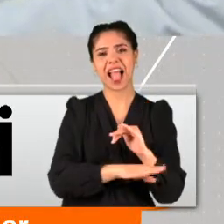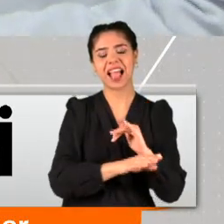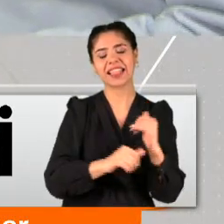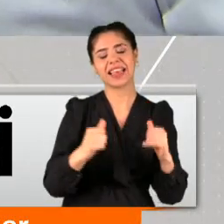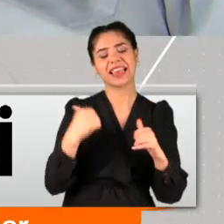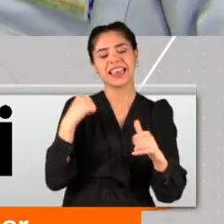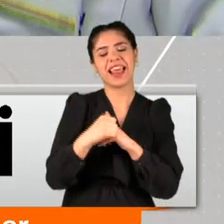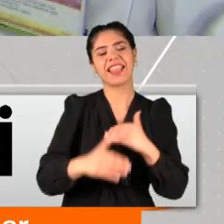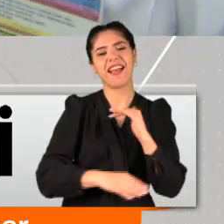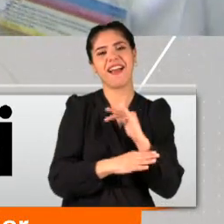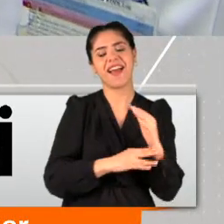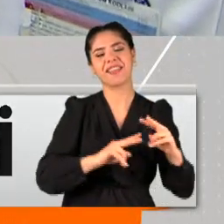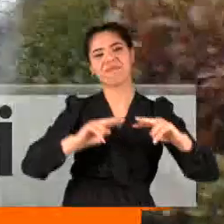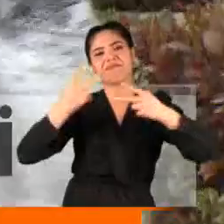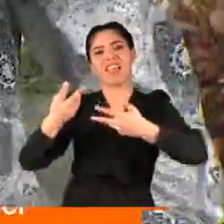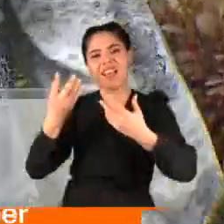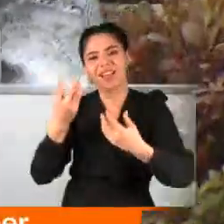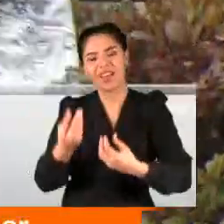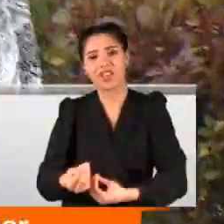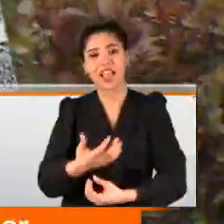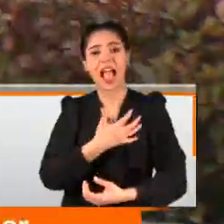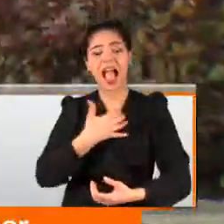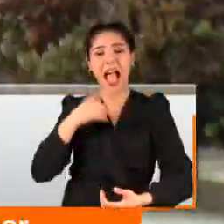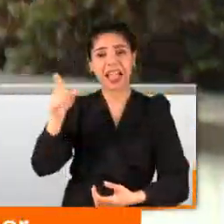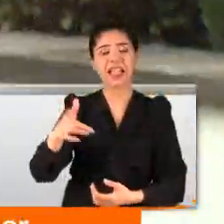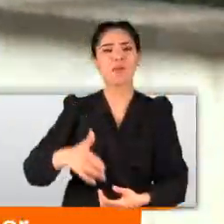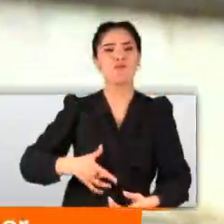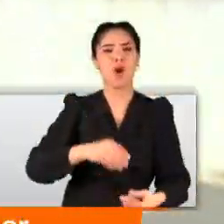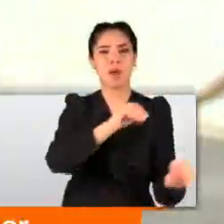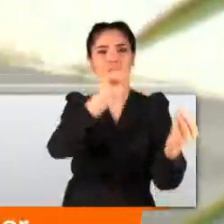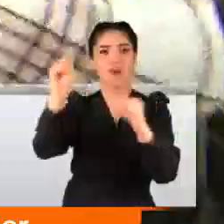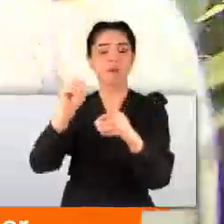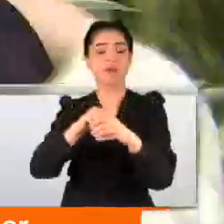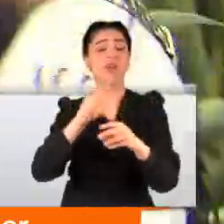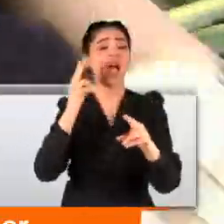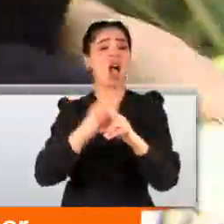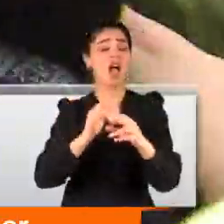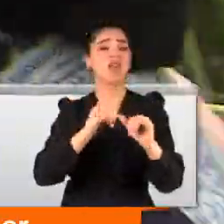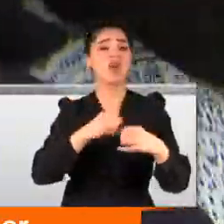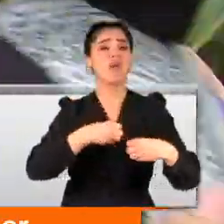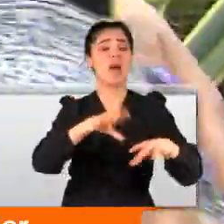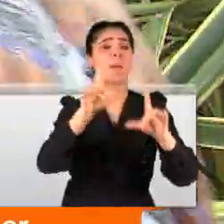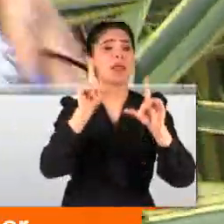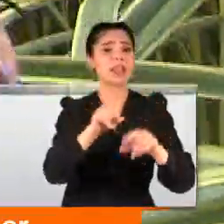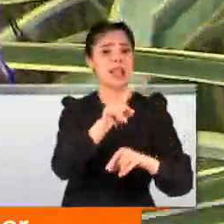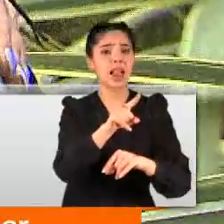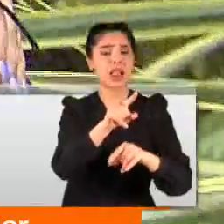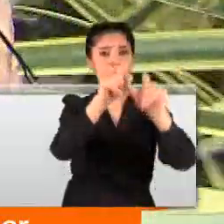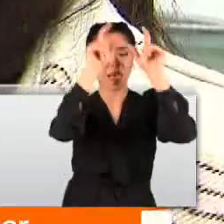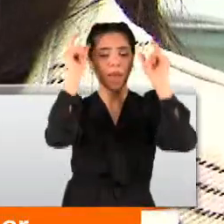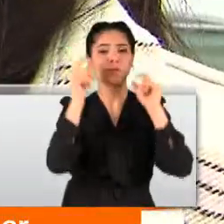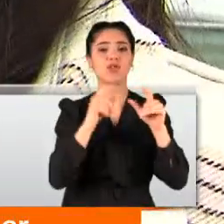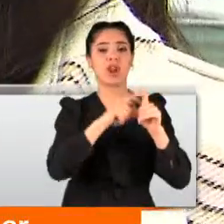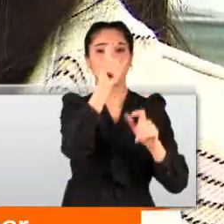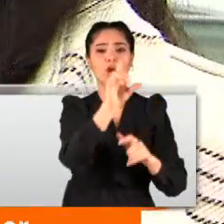yeniden hayat vermek için bize müracaat etti ama bebek tatlı için acil kilo vermesi gerektiği 21 yaşındaki hemşire Gülsüm